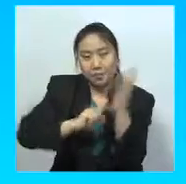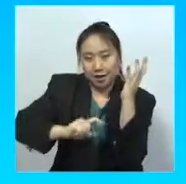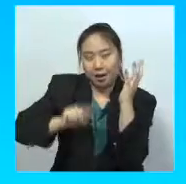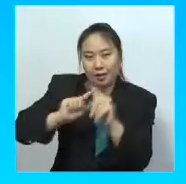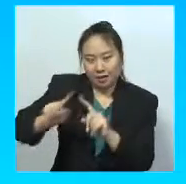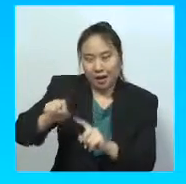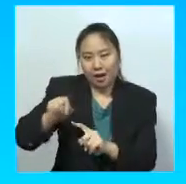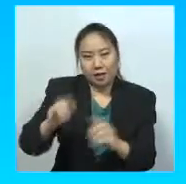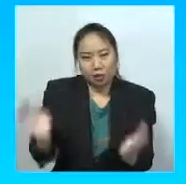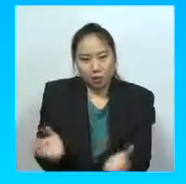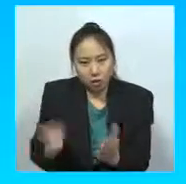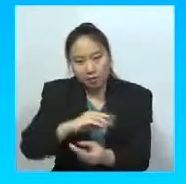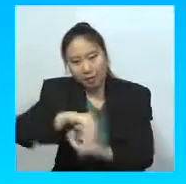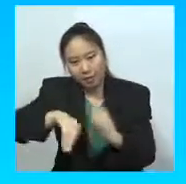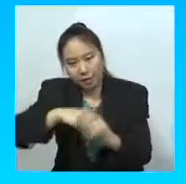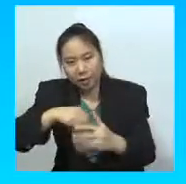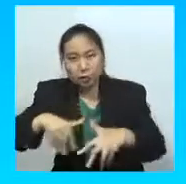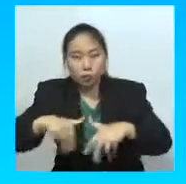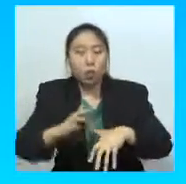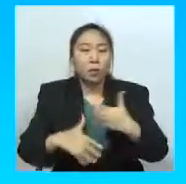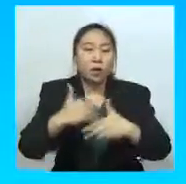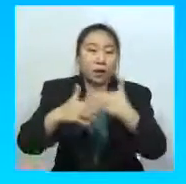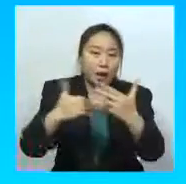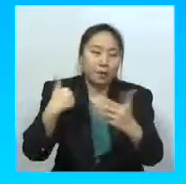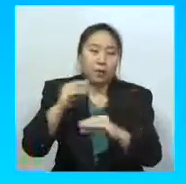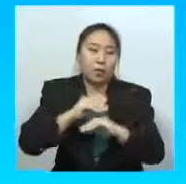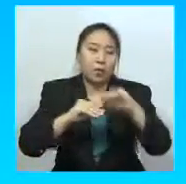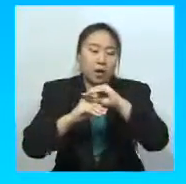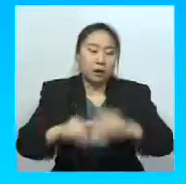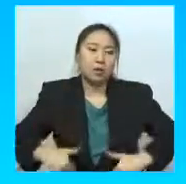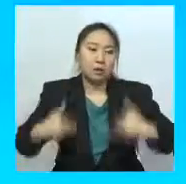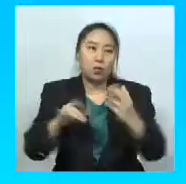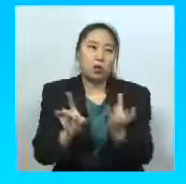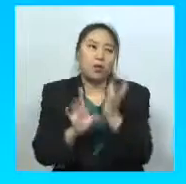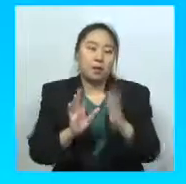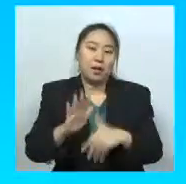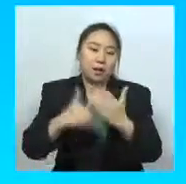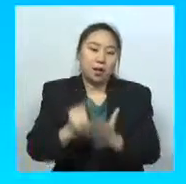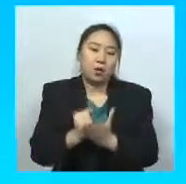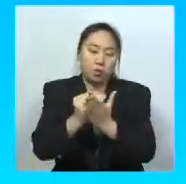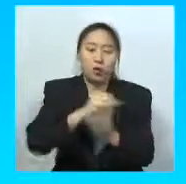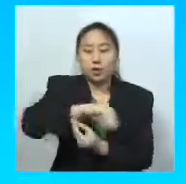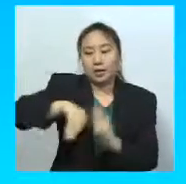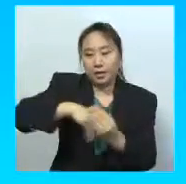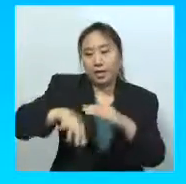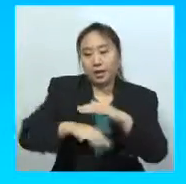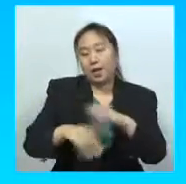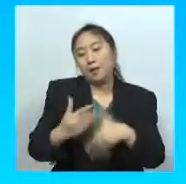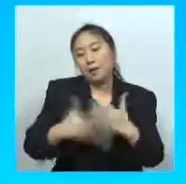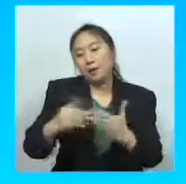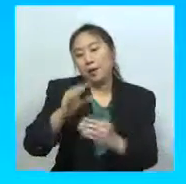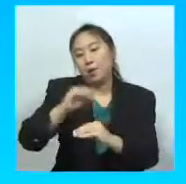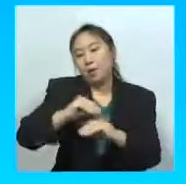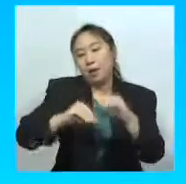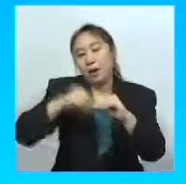านส่งเสริมเศรษฐกิจและพัฒนาศักยภาพชุมชนทั้งโครงการพัฒนาคุณภาพชีวิตเพื่อขับเคลื่อนเศรษฐกิจฐานรากในพื้นที่ตาม